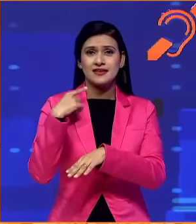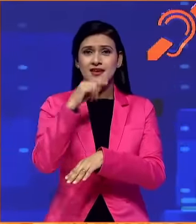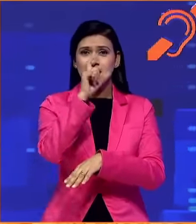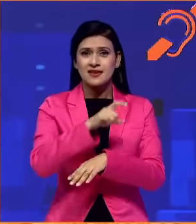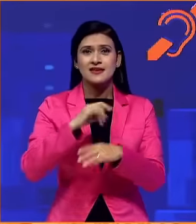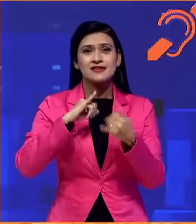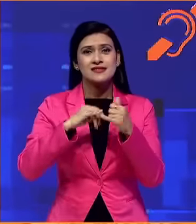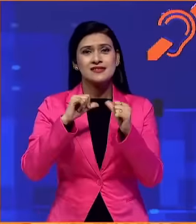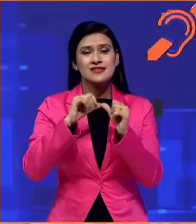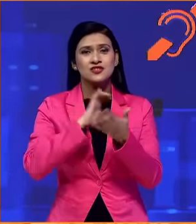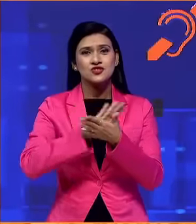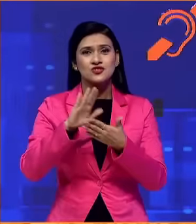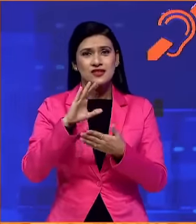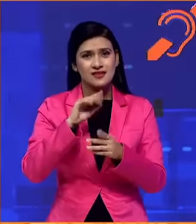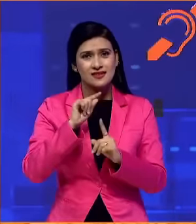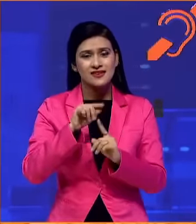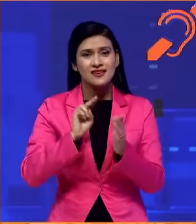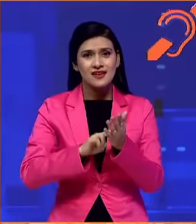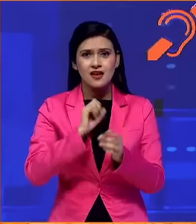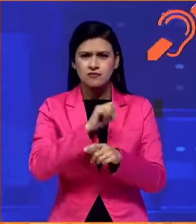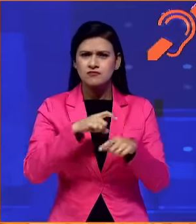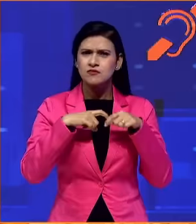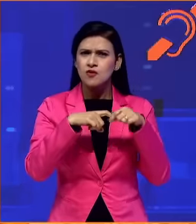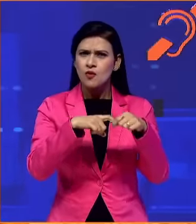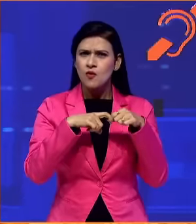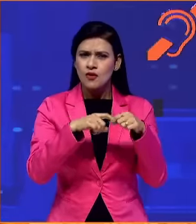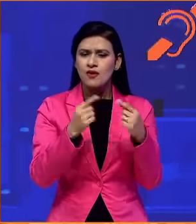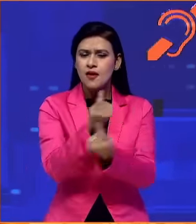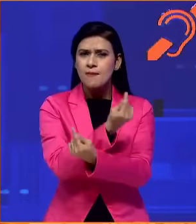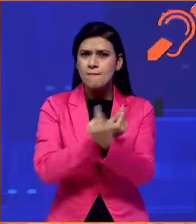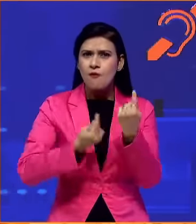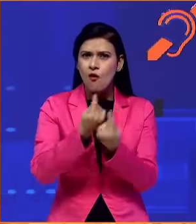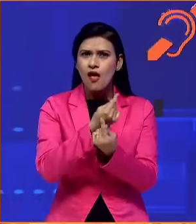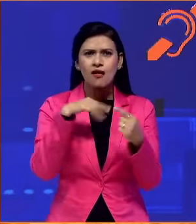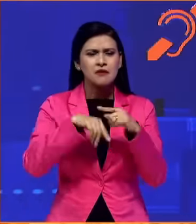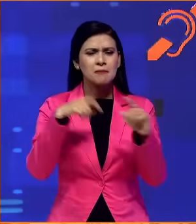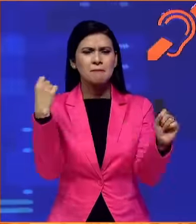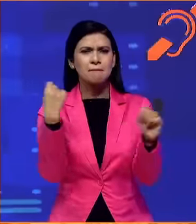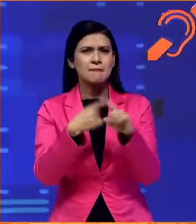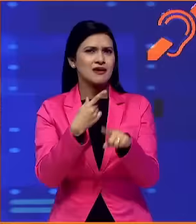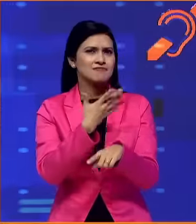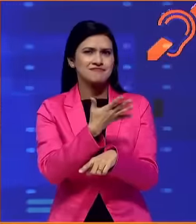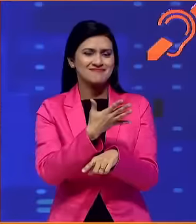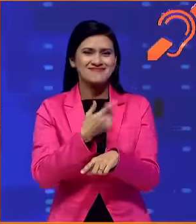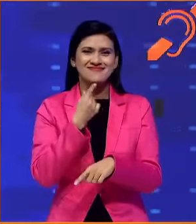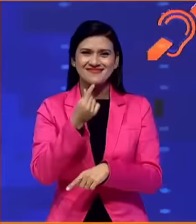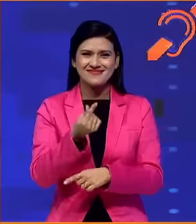आपकीअदालत'मेंकांग्रेसनेतासचिनपायलटपरयहआरोपलगायागयाहैकि वहराजनीतिकेखेलमेंफिटनहींबैठते।